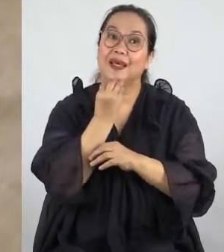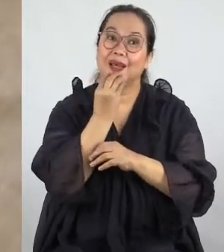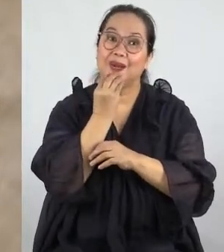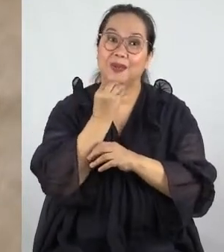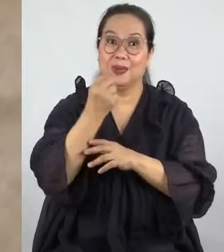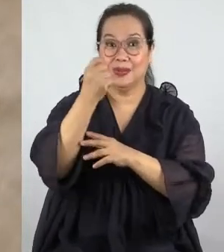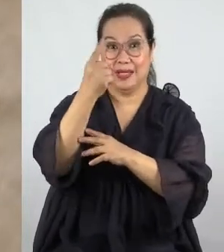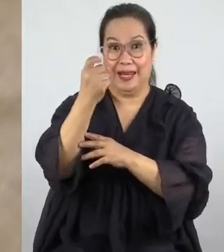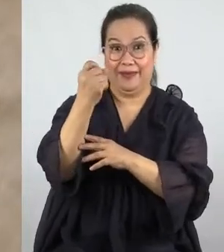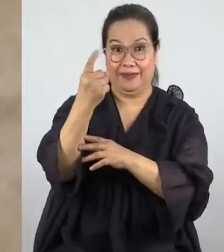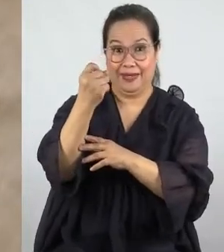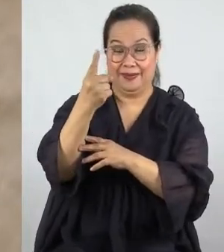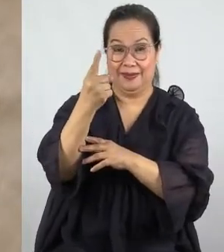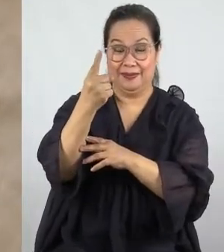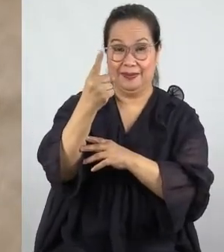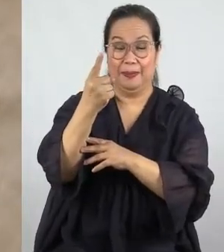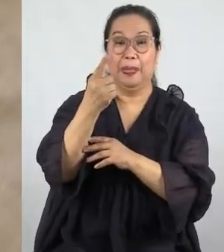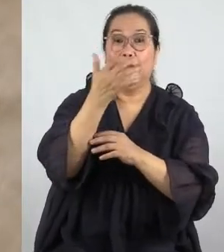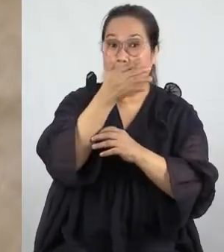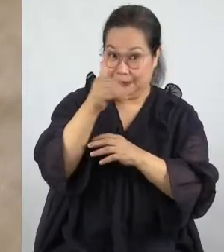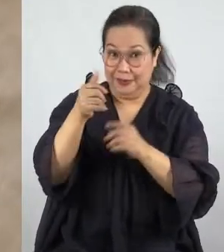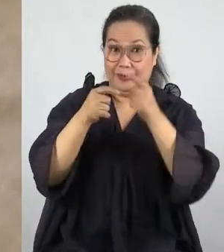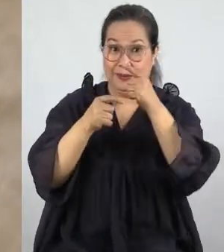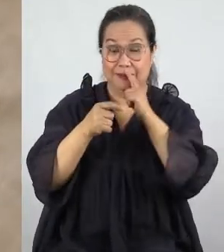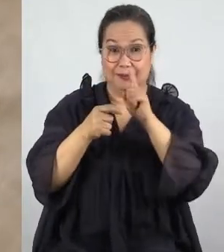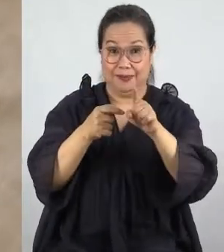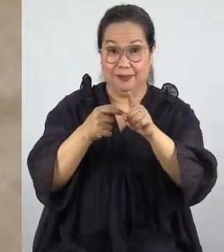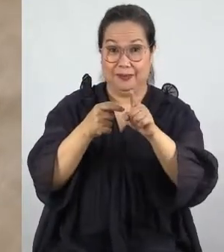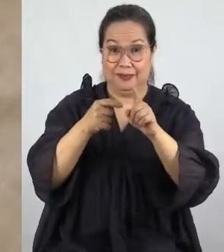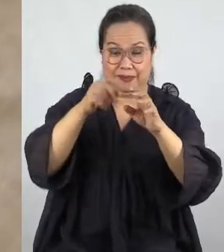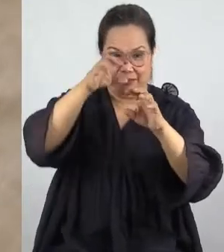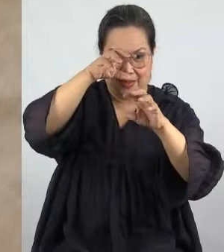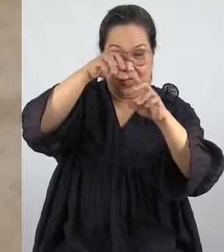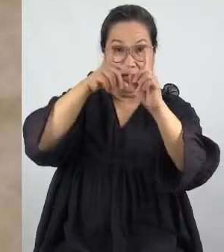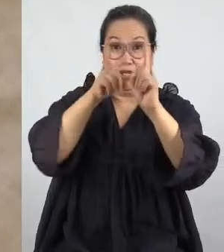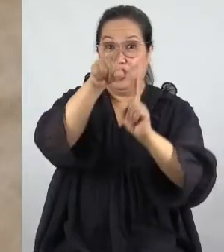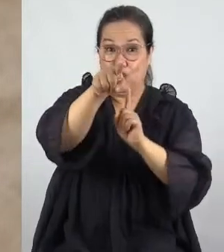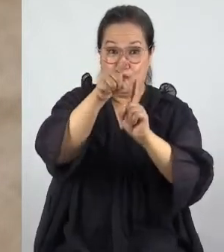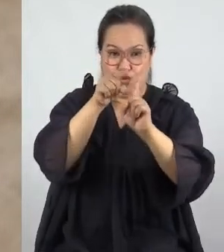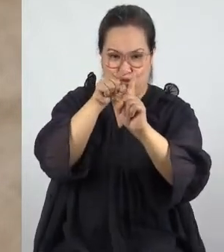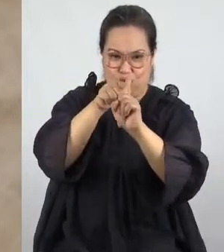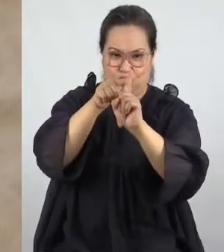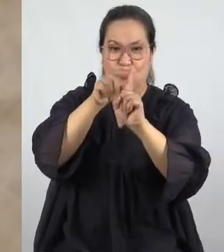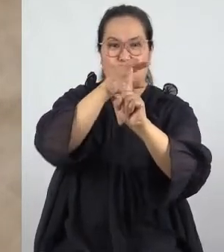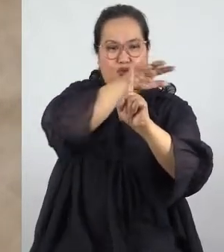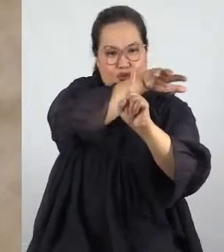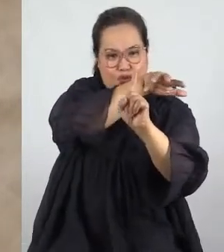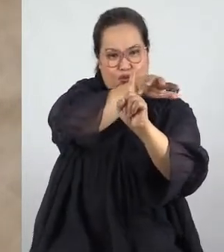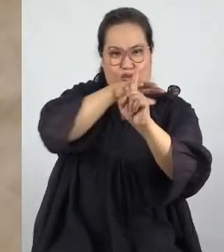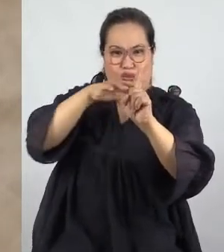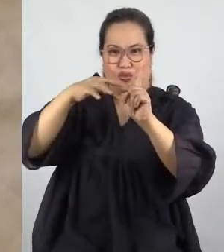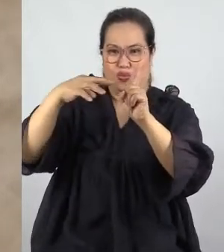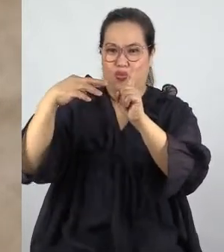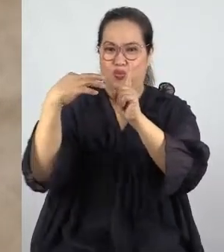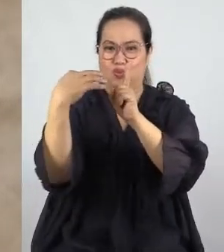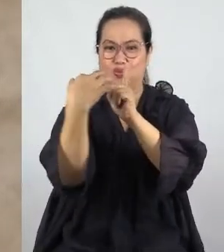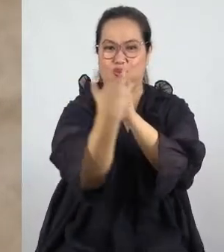11. Sila po ay pumapaligid sa atin. Since we are surrounded, sabi